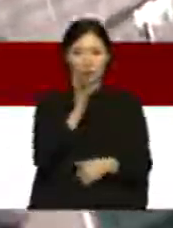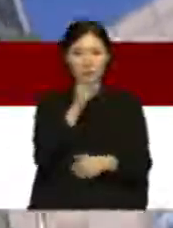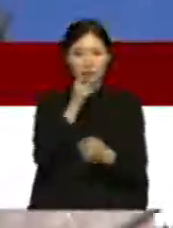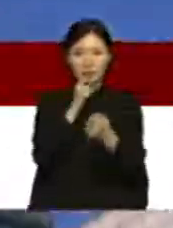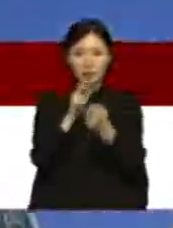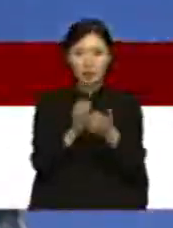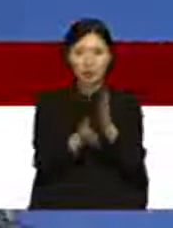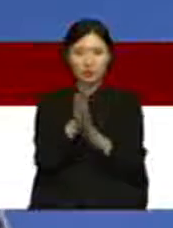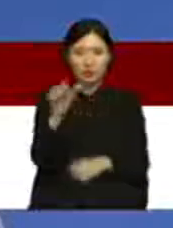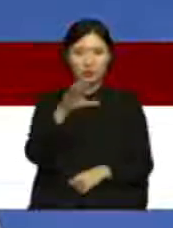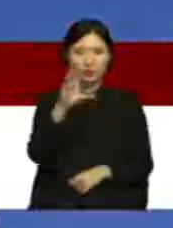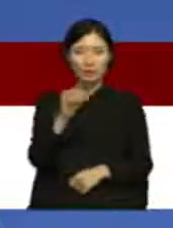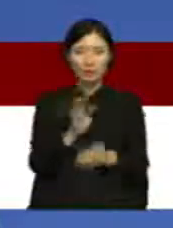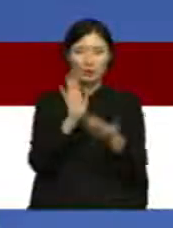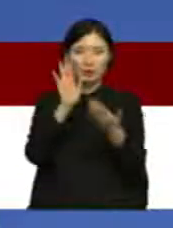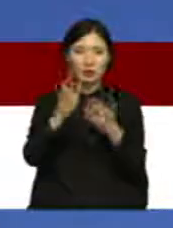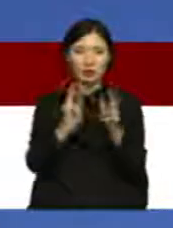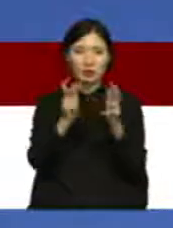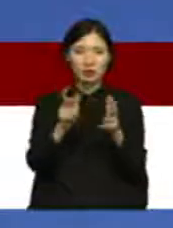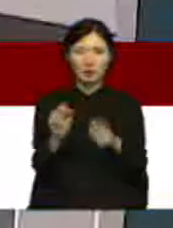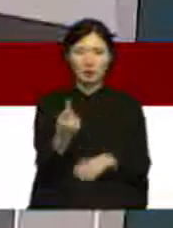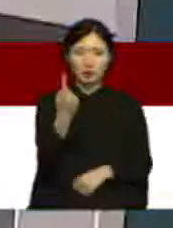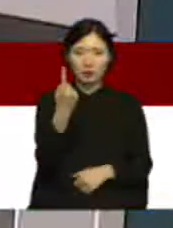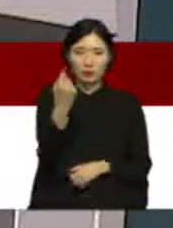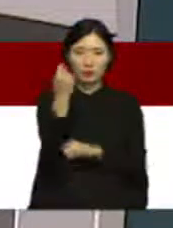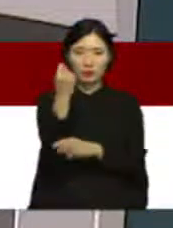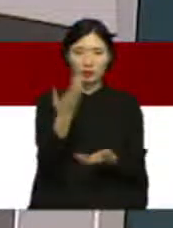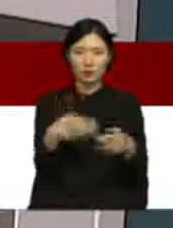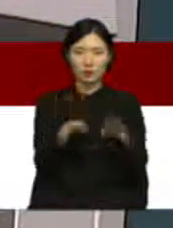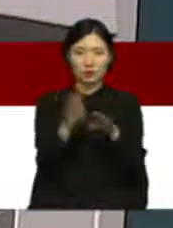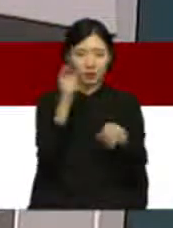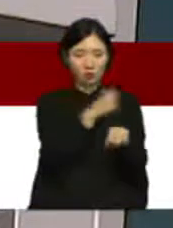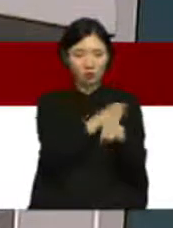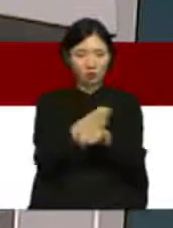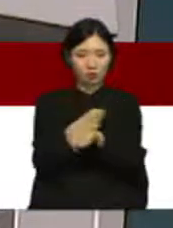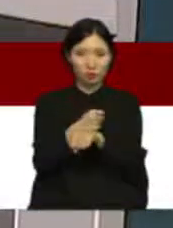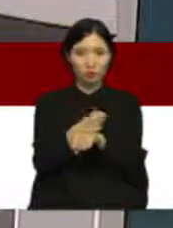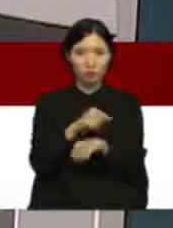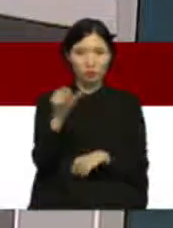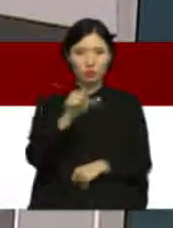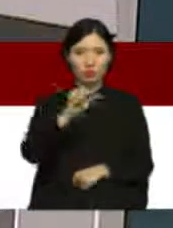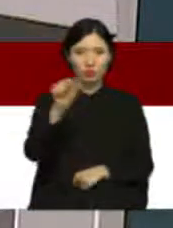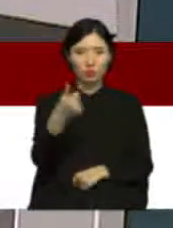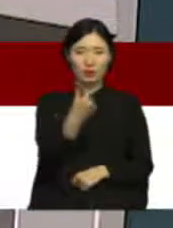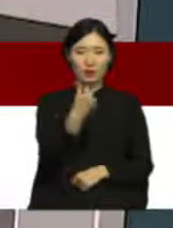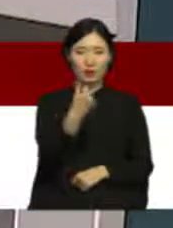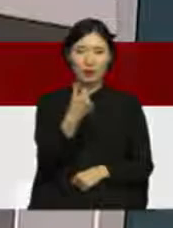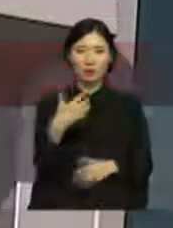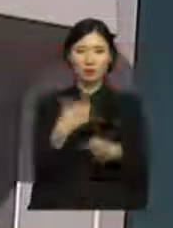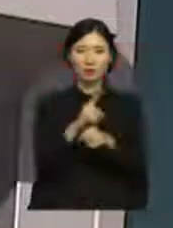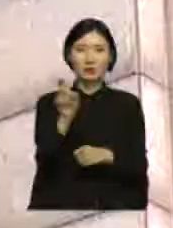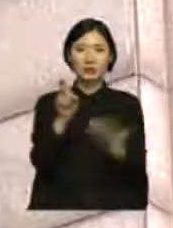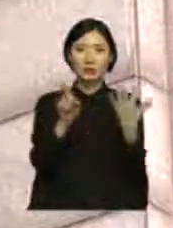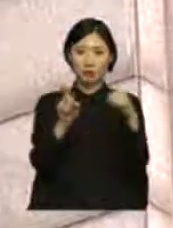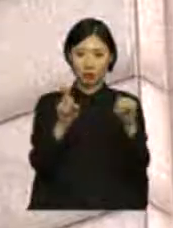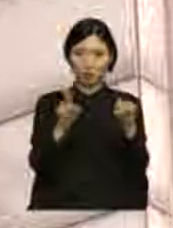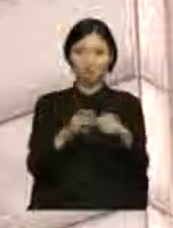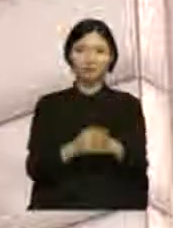도시 5000만 원 미래산업 거점 기반 도시 조성 연구 용역비 5,500 만원 대 모두 10억 원 입니다